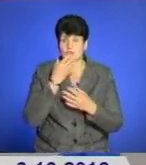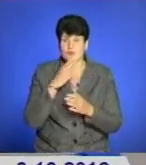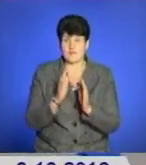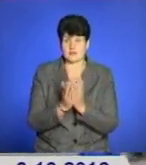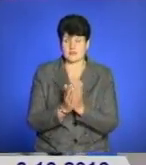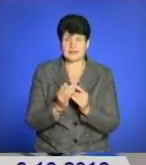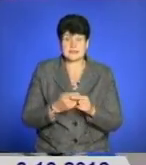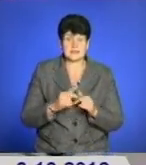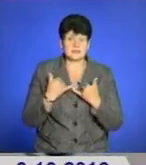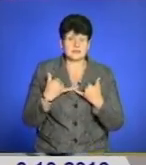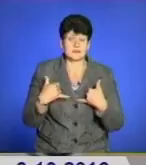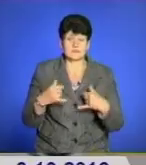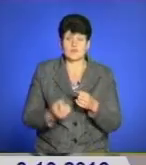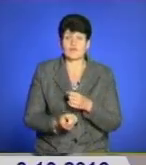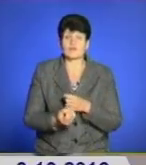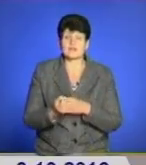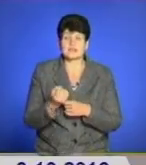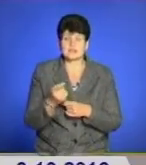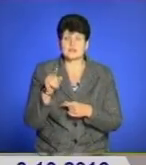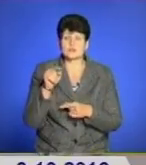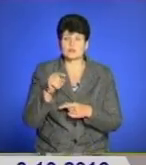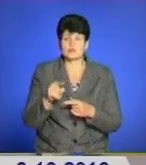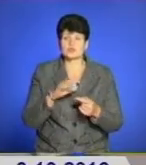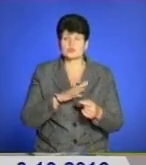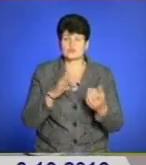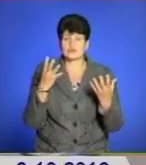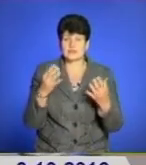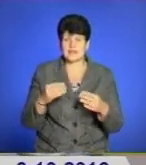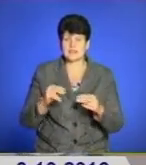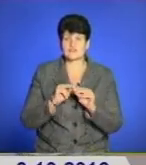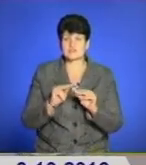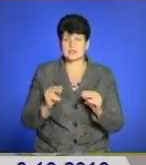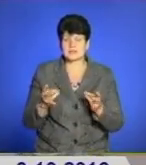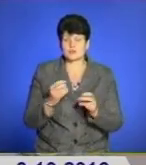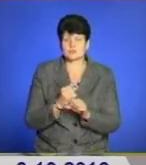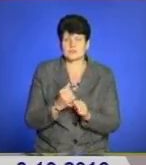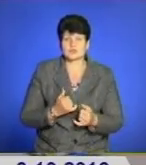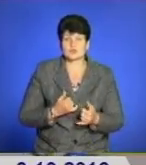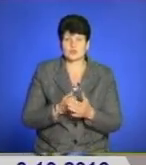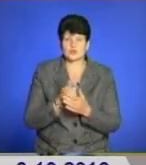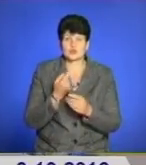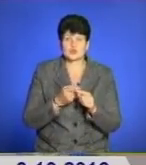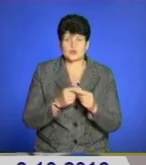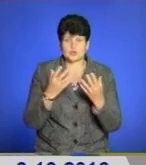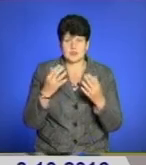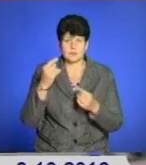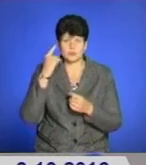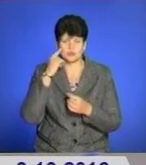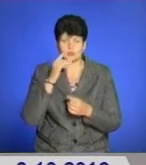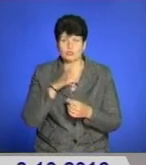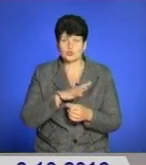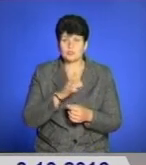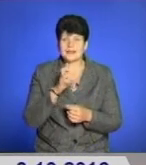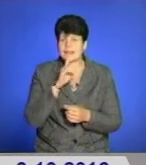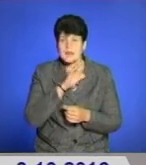спонтанно виникло, тому що, ну, враховуючи, що це йде День вчителя, тому потрібно було щось приурочити до цього дня. І ми так подумала, що було б непогано